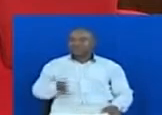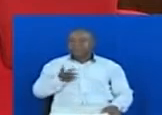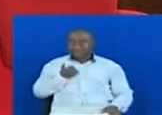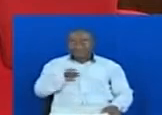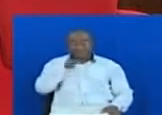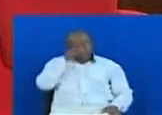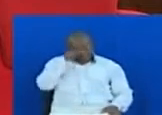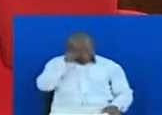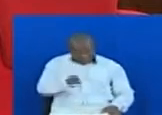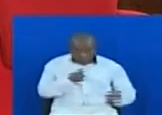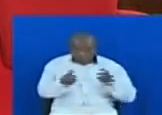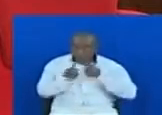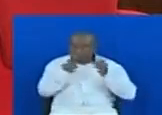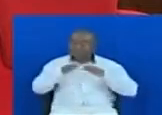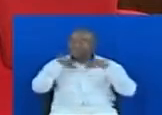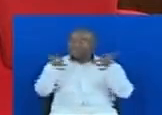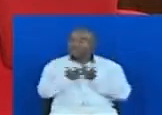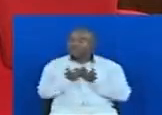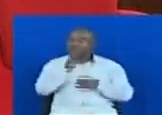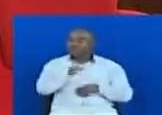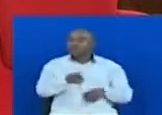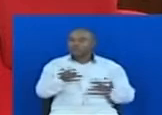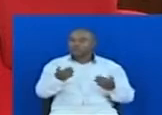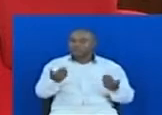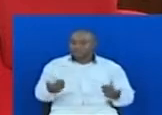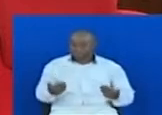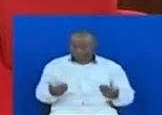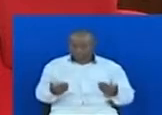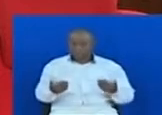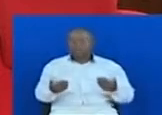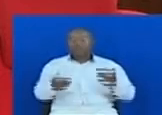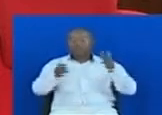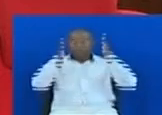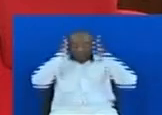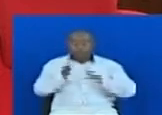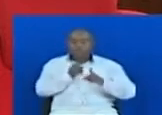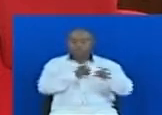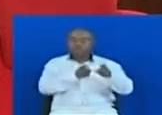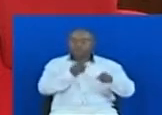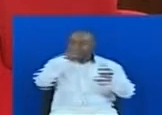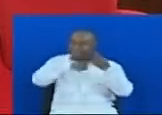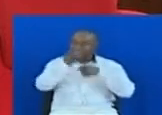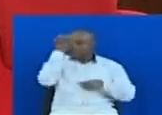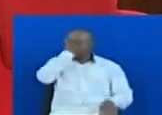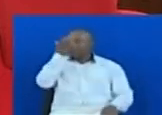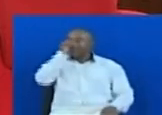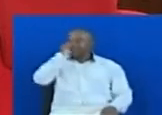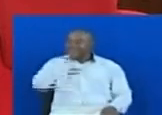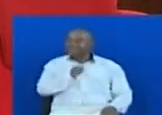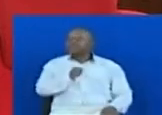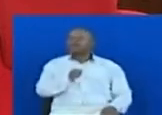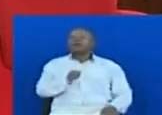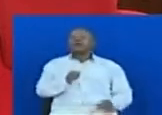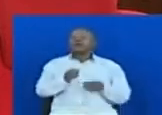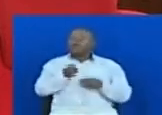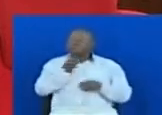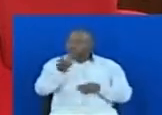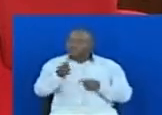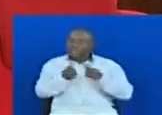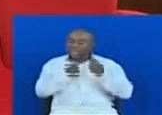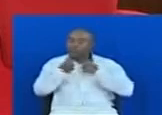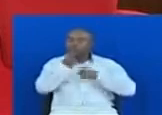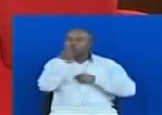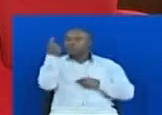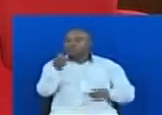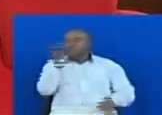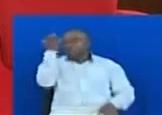leo unazungumzwa duniani kwamba kuna mbunge kashambuliwa kumbe mlevi, lazima tuwe na kauli moja ambayo watu wengine walevi kama